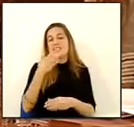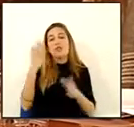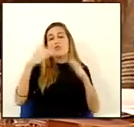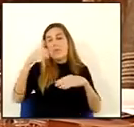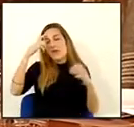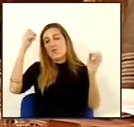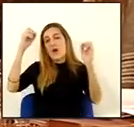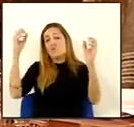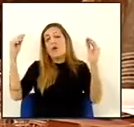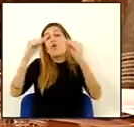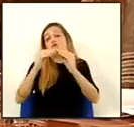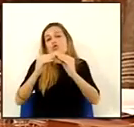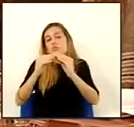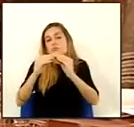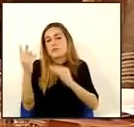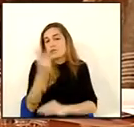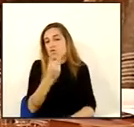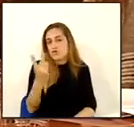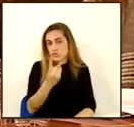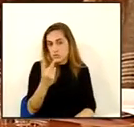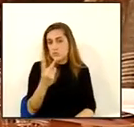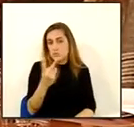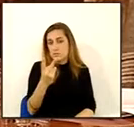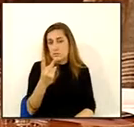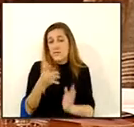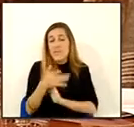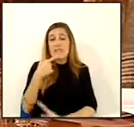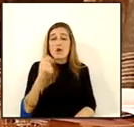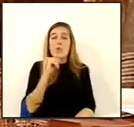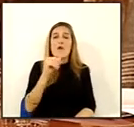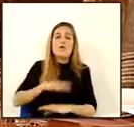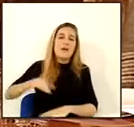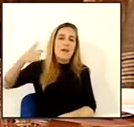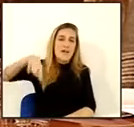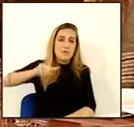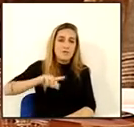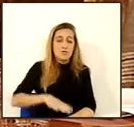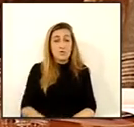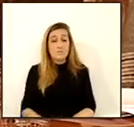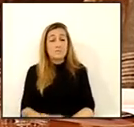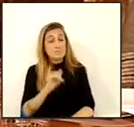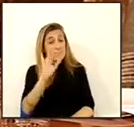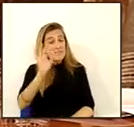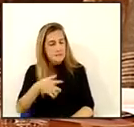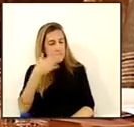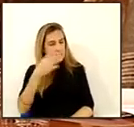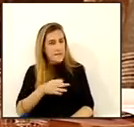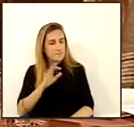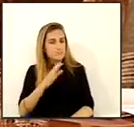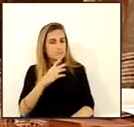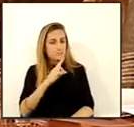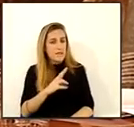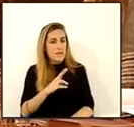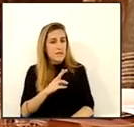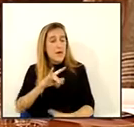que no podia ser d'una forma que ells ho tornaven perquè era pitjor per ells, diguem-ne, no? I això és el que es va explicar. I sí, és cert que es va dir que